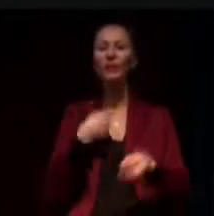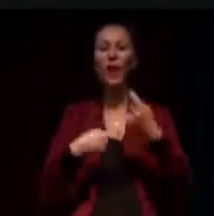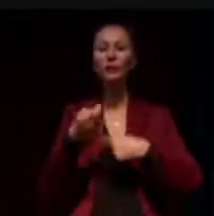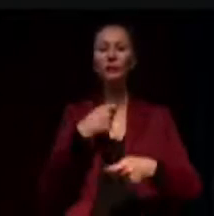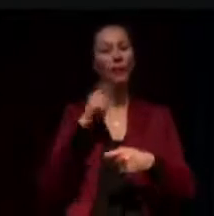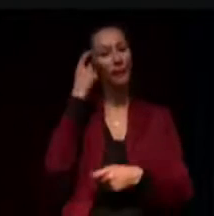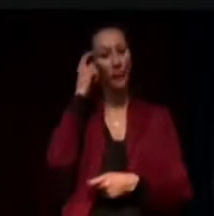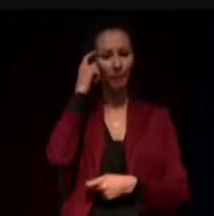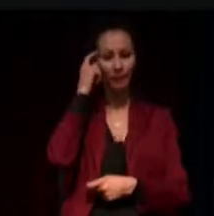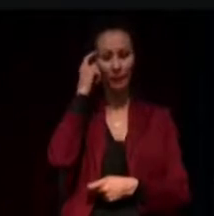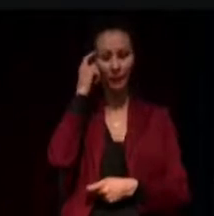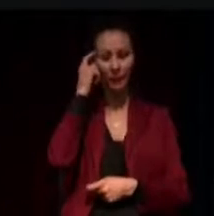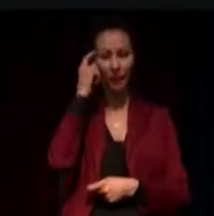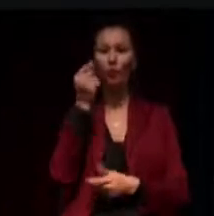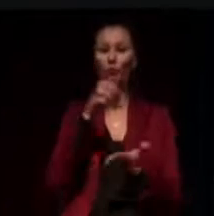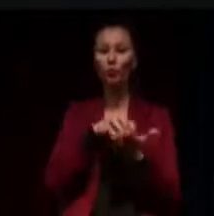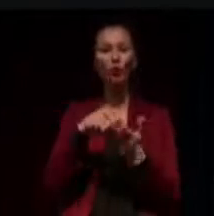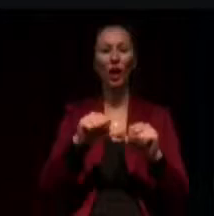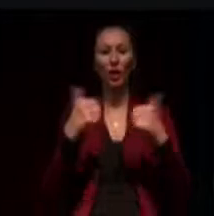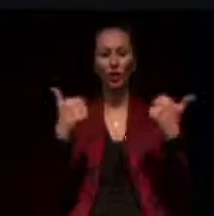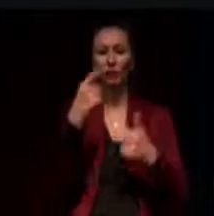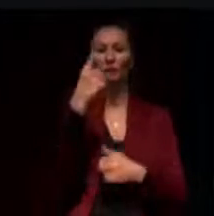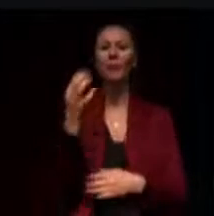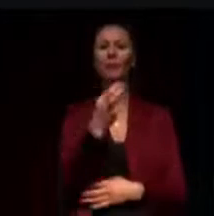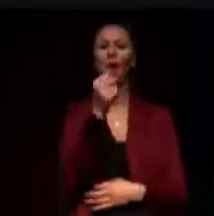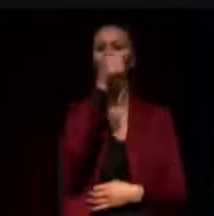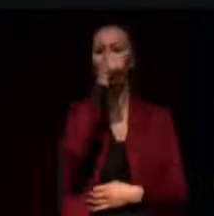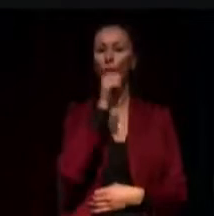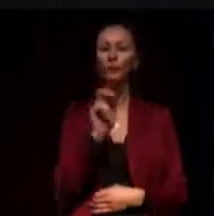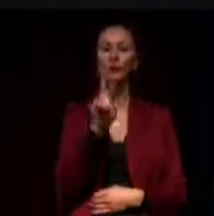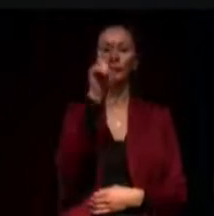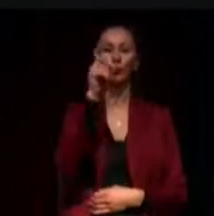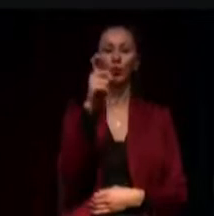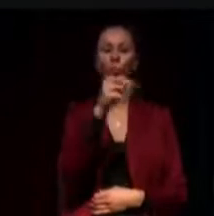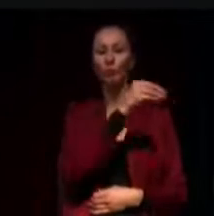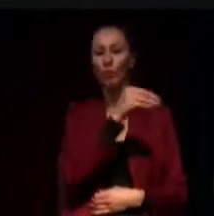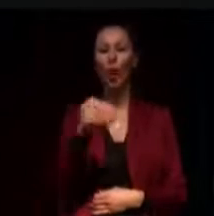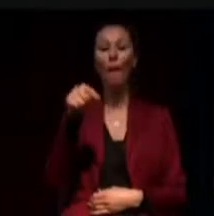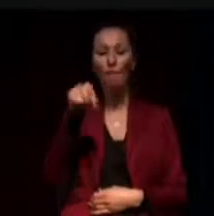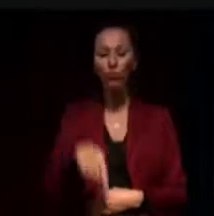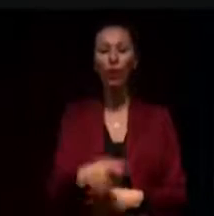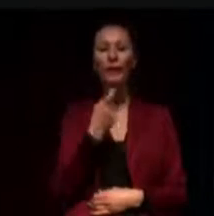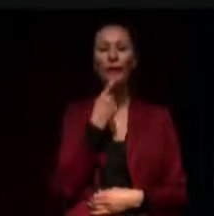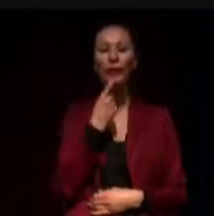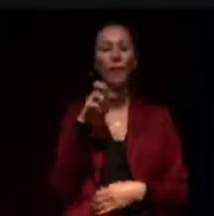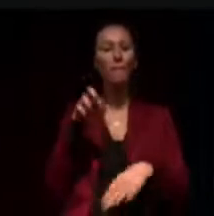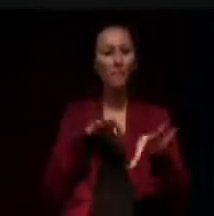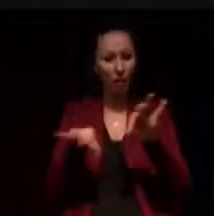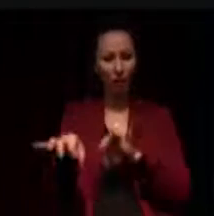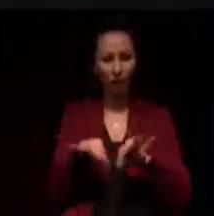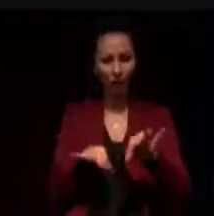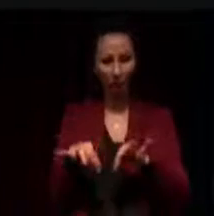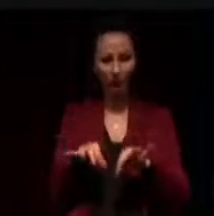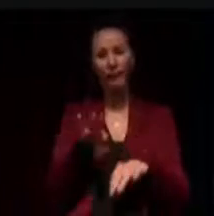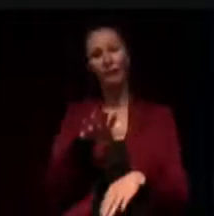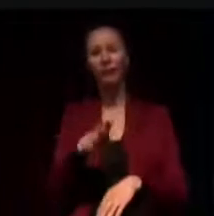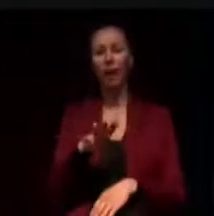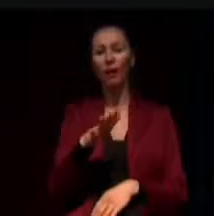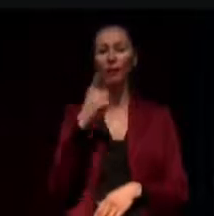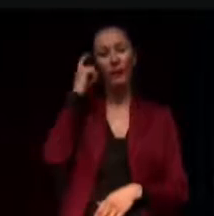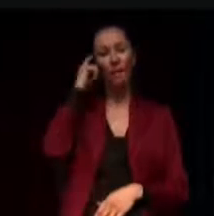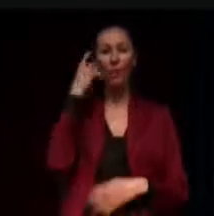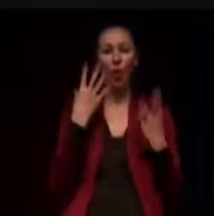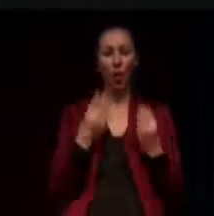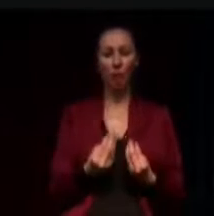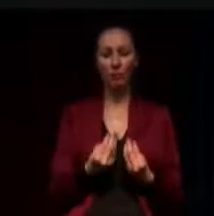Finansman tahmini yani bütçe açığı 1 milyar 679 milyon. Ve bu yıl planlanan ya da